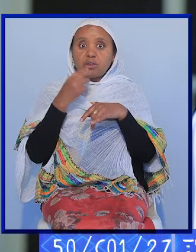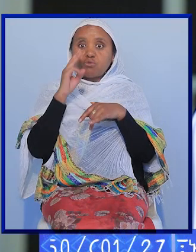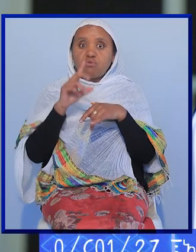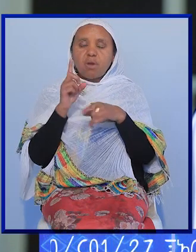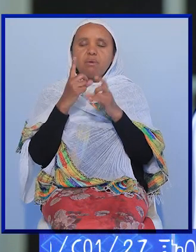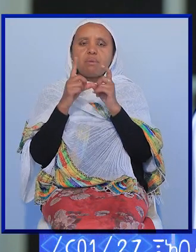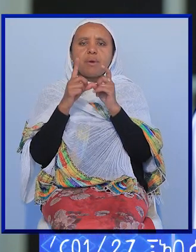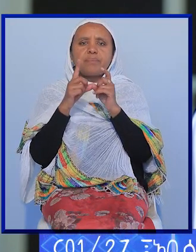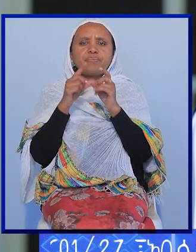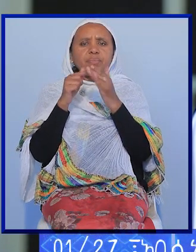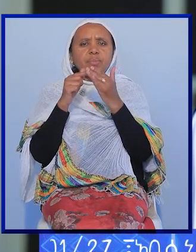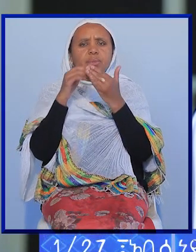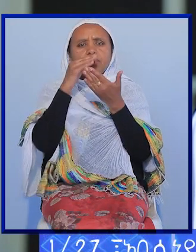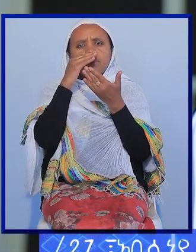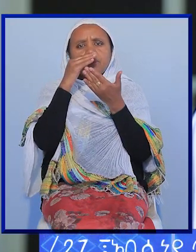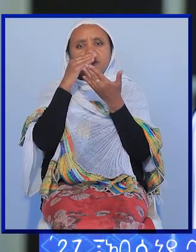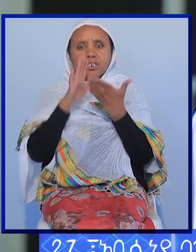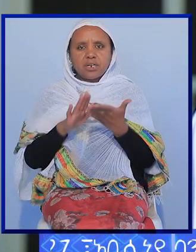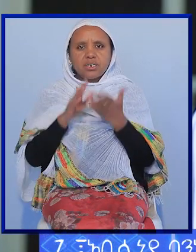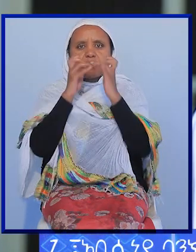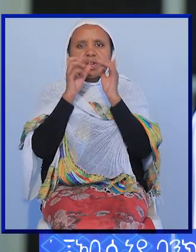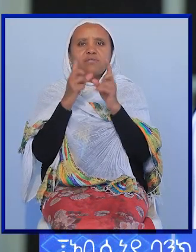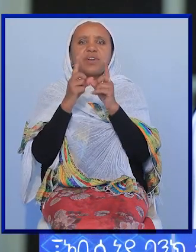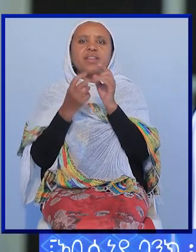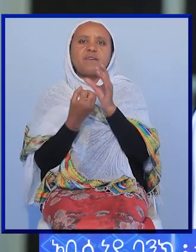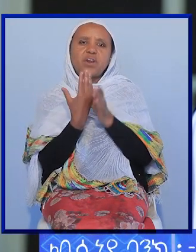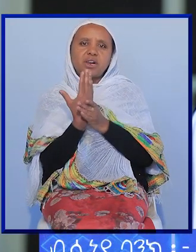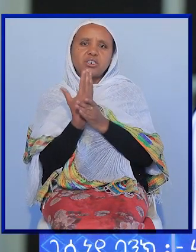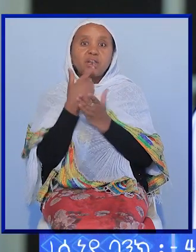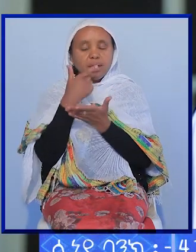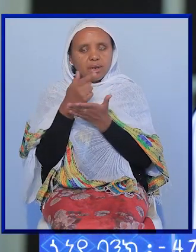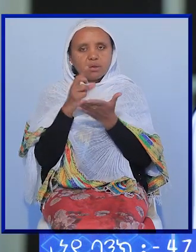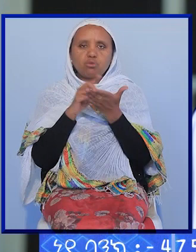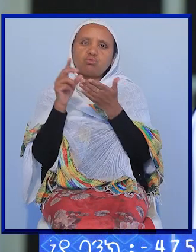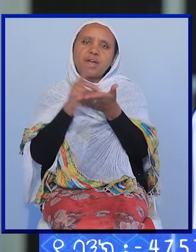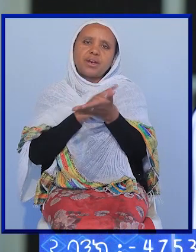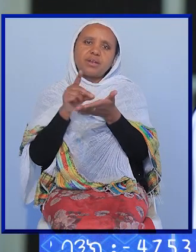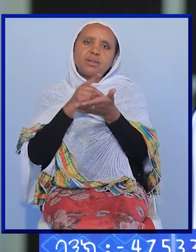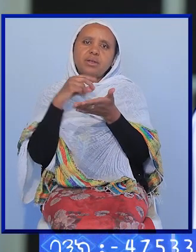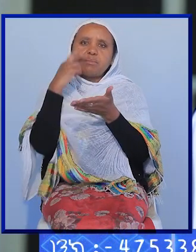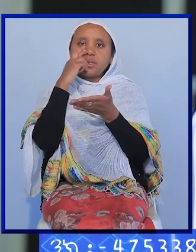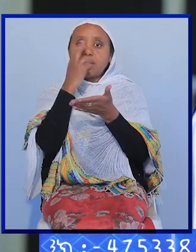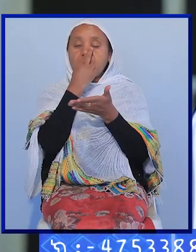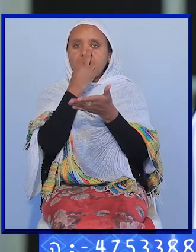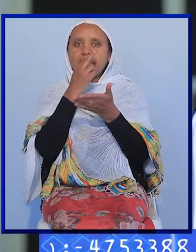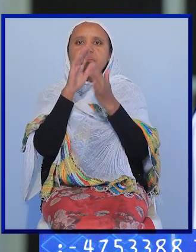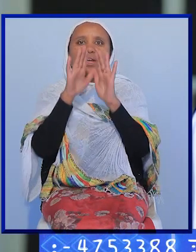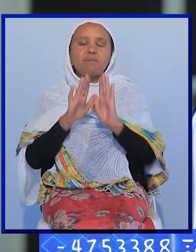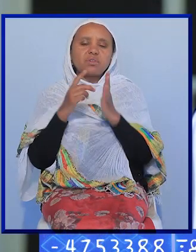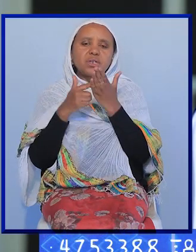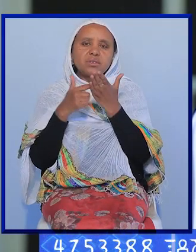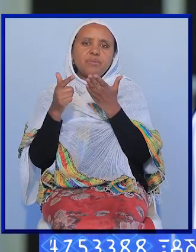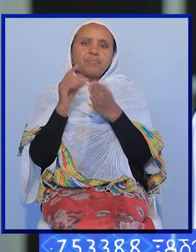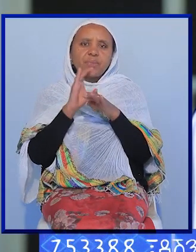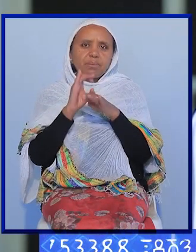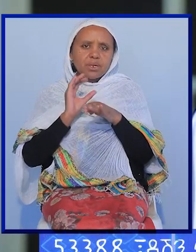ለጋ የሆነ የወይን አበባ ሽታን ትሸቻለሽ፣ የበረከትንም ፍሬ ታፈሪያለሽ ይላታል ቅዱስ ያሬድ በጽጌ ድጓ ላይ አሁንም ቤተ ክርስቲያንን። ስለዚህ